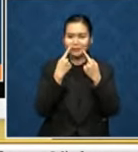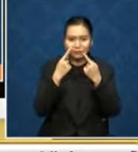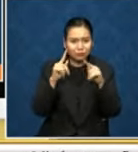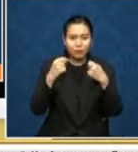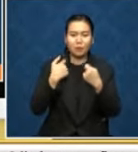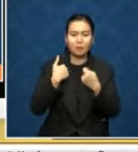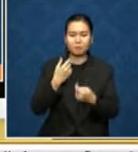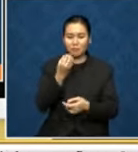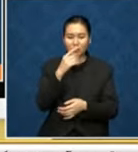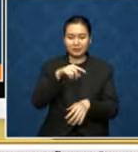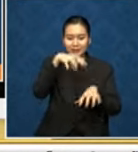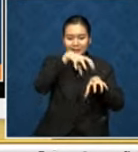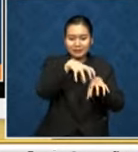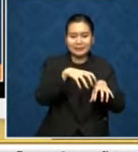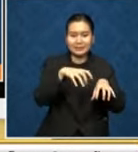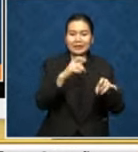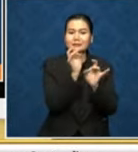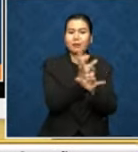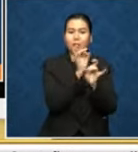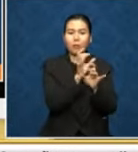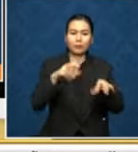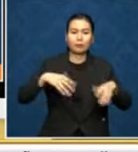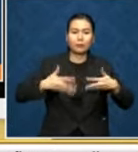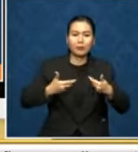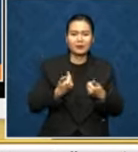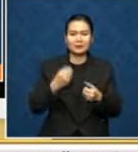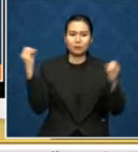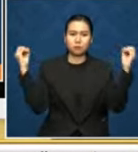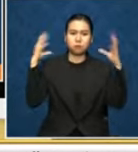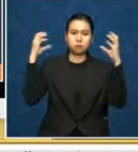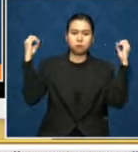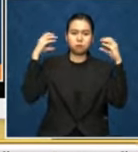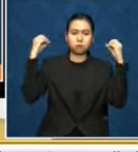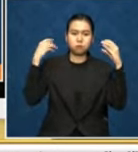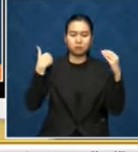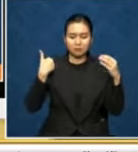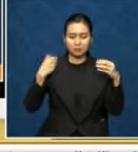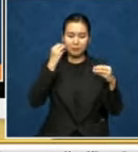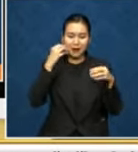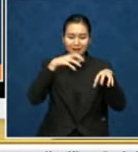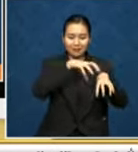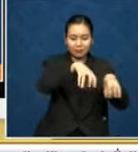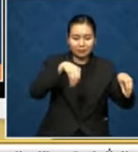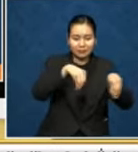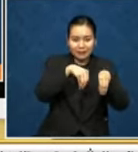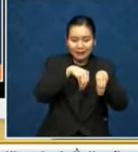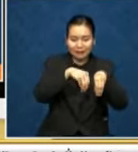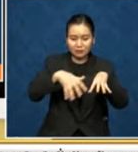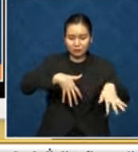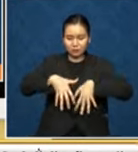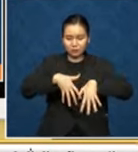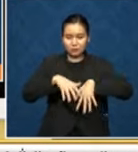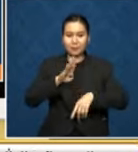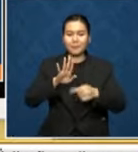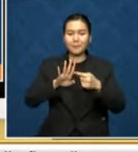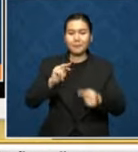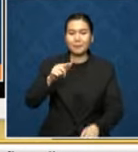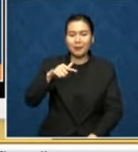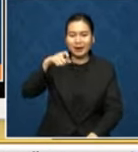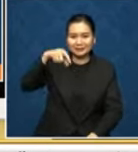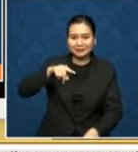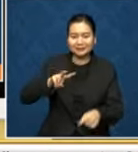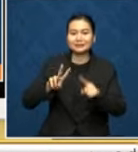ของสถานบันเทิงชีบาร์นะคะที่ส่งเสียงนะคะไปในละแวกโดยรอบนะคะของชุมชนในเขตบางซื่อนะคะ